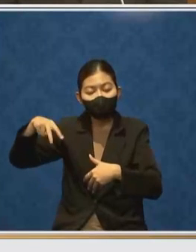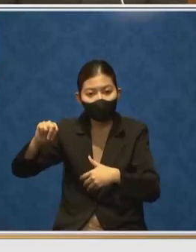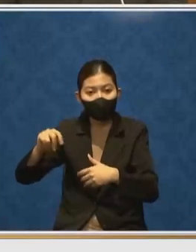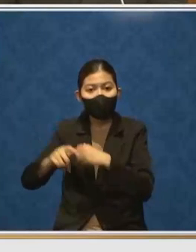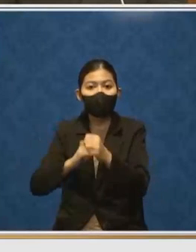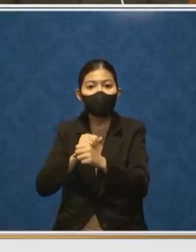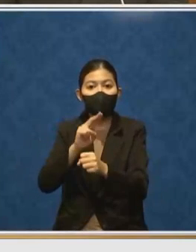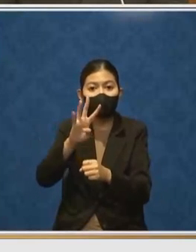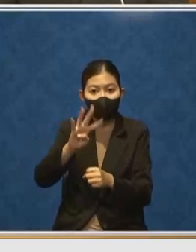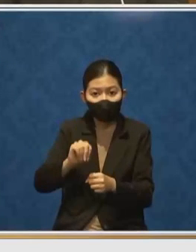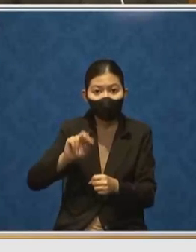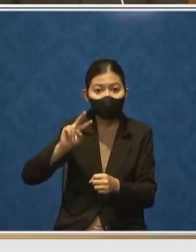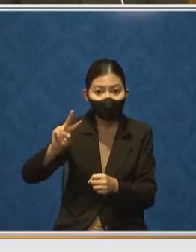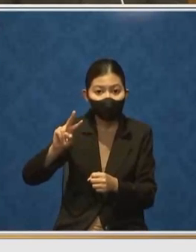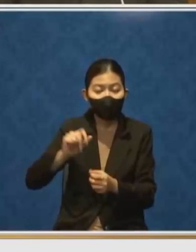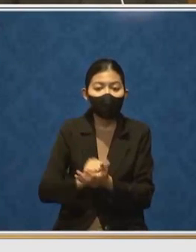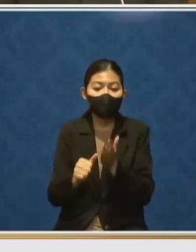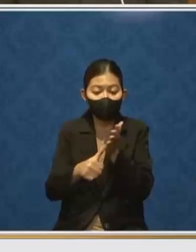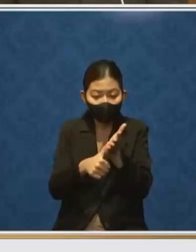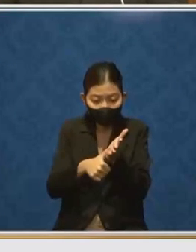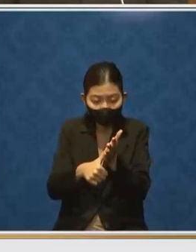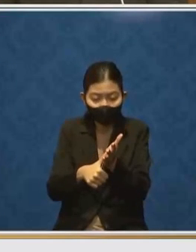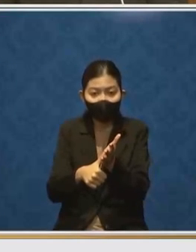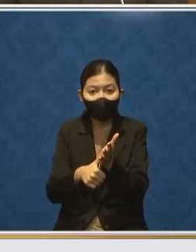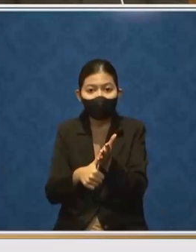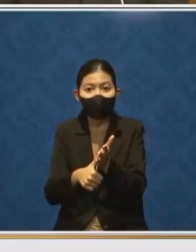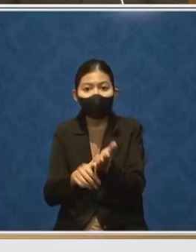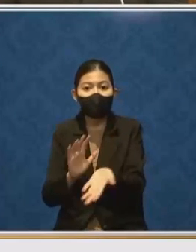2542และที่แก้ไขเพิ่มเติมจำนวน